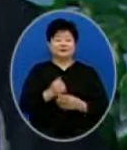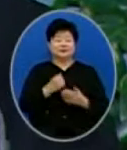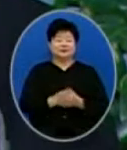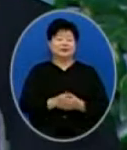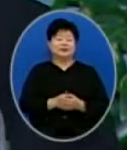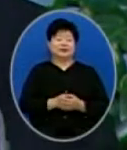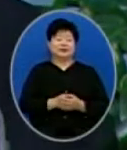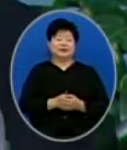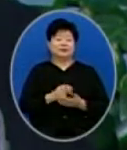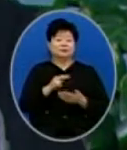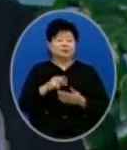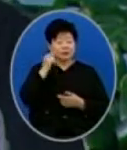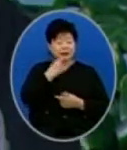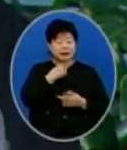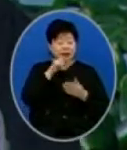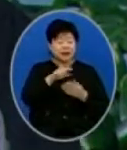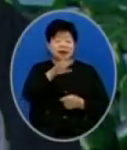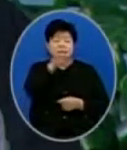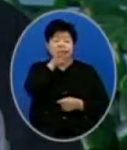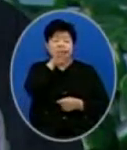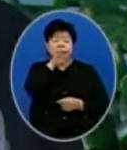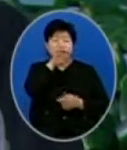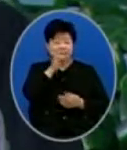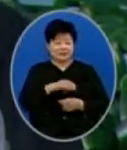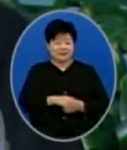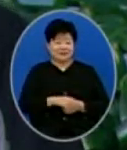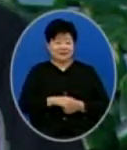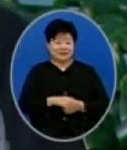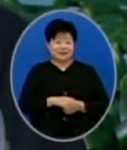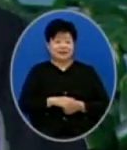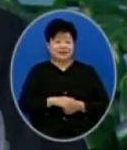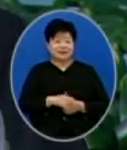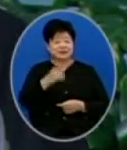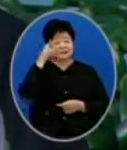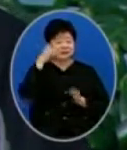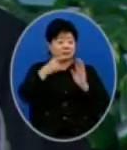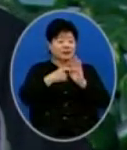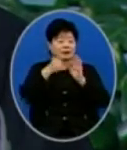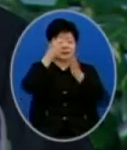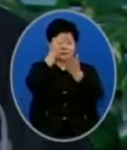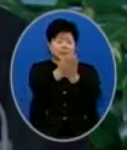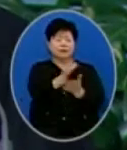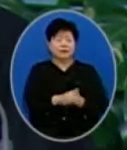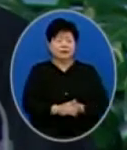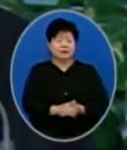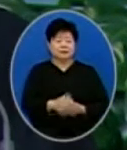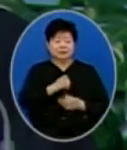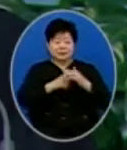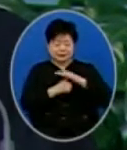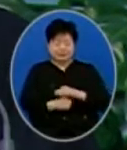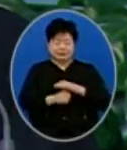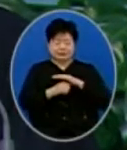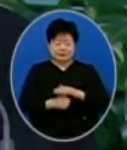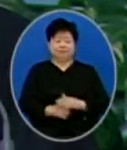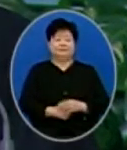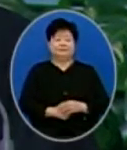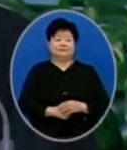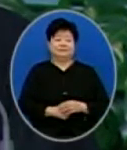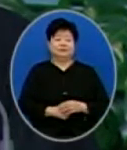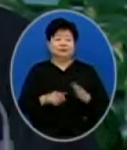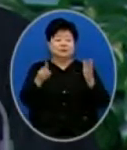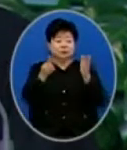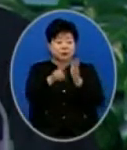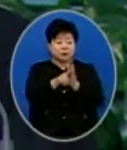그러므로 절대로 문제가 아름다웠을 때 원망하고 불평하고 부정적인 얘기를 쏟아놓지 말고 참고 견디며